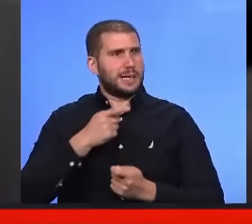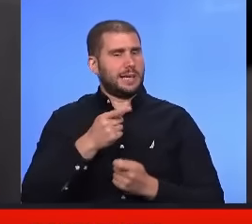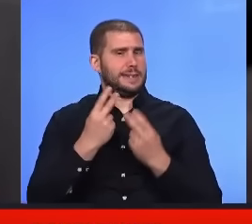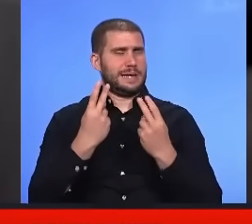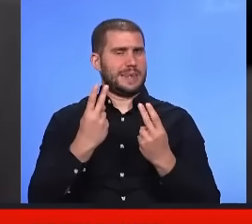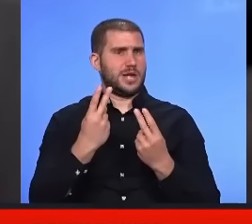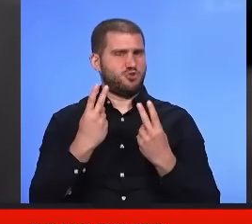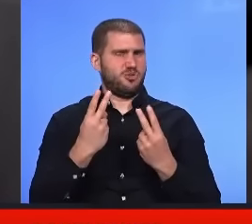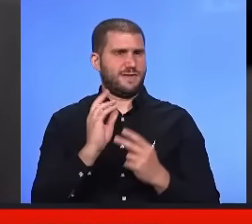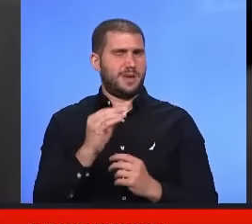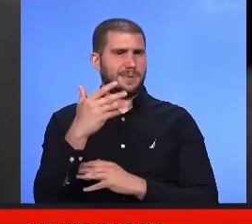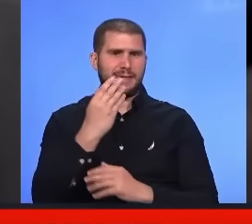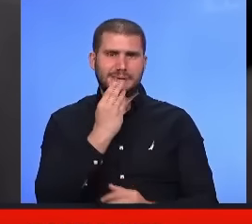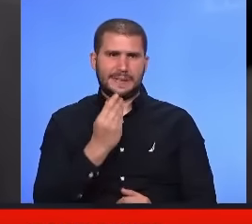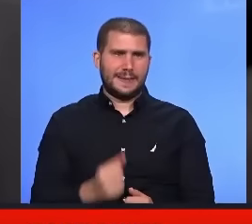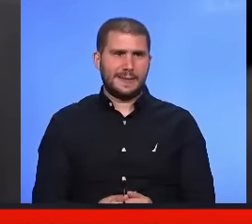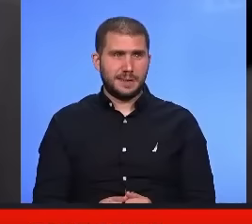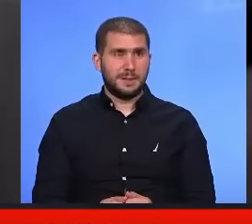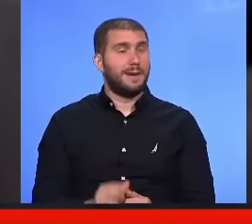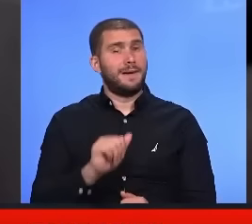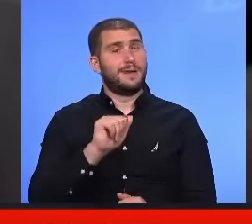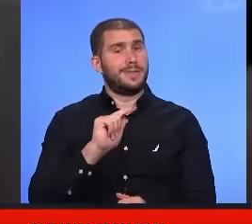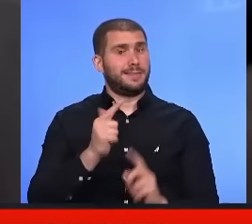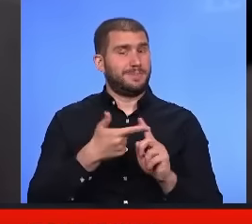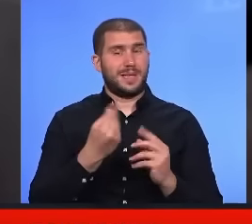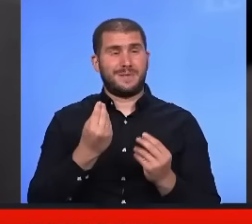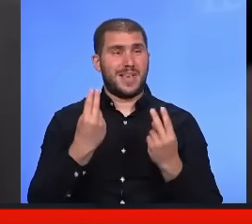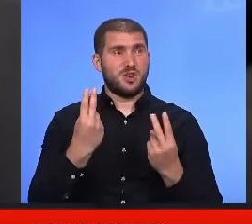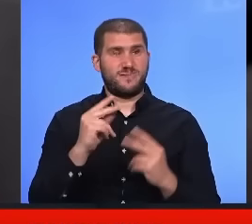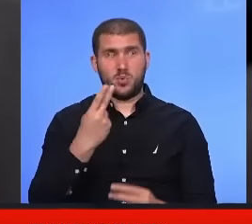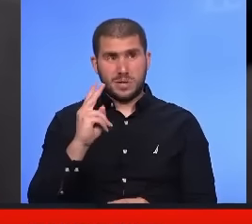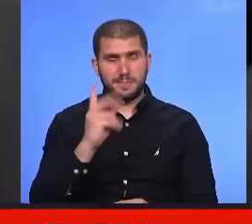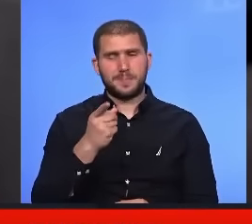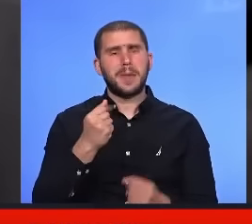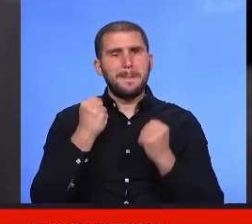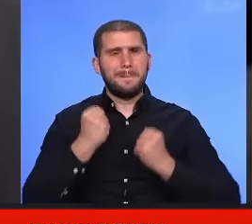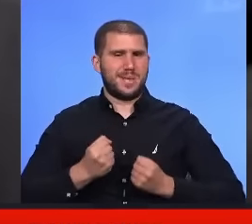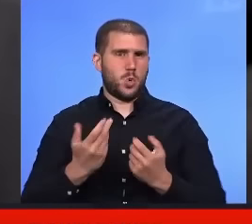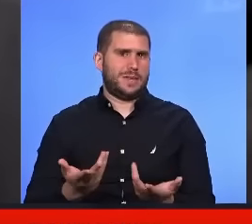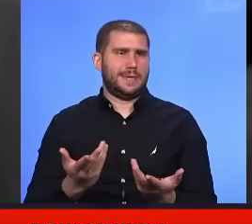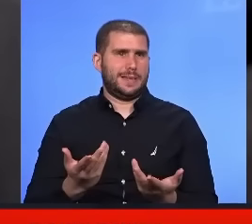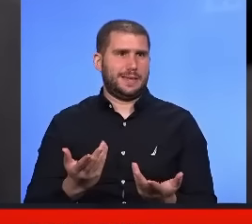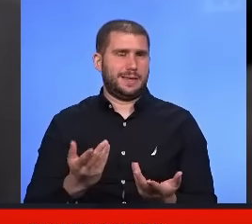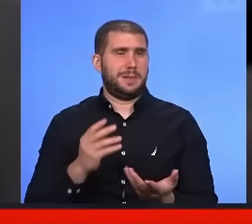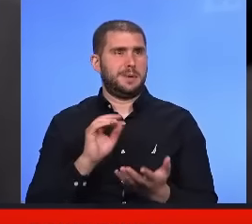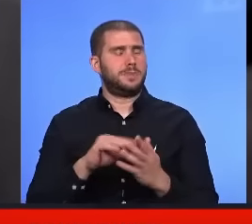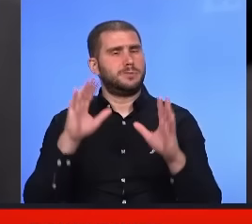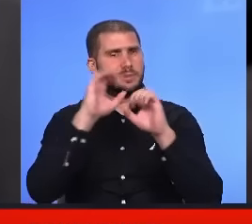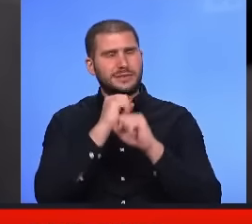היה כדאי למדינת ישראל. והדבר החשוב יותר זה מבחינה ביטחונית, מתוך